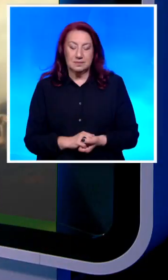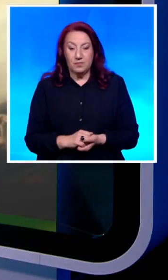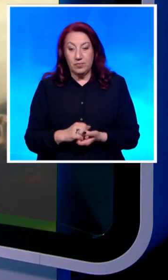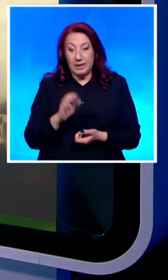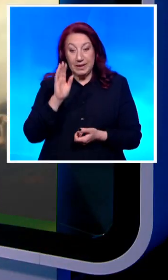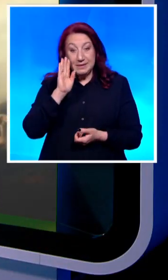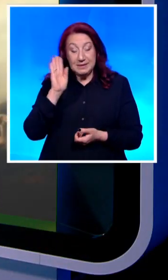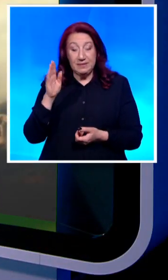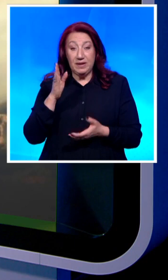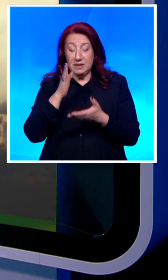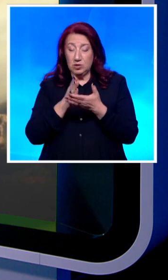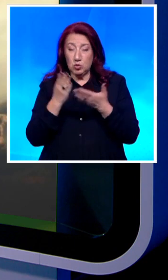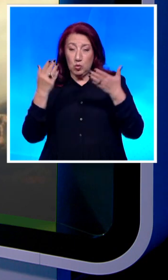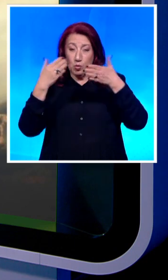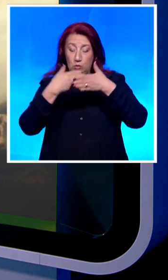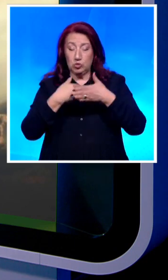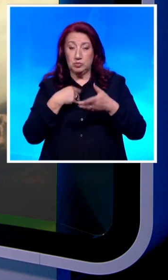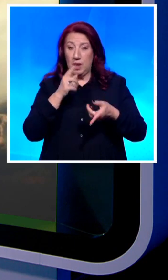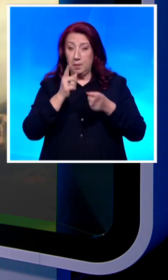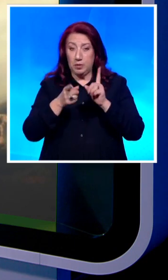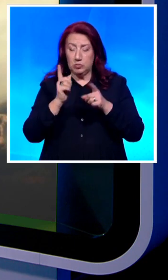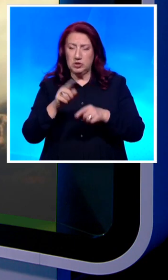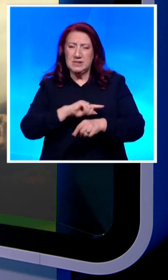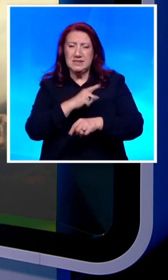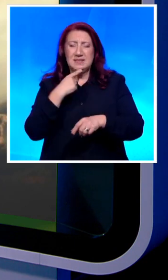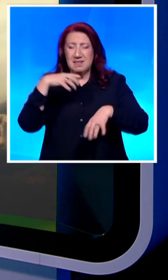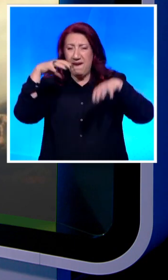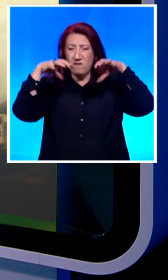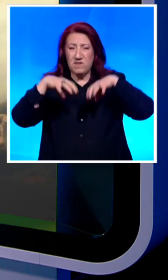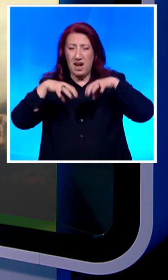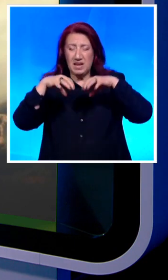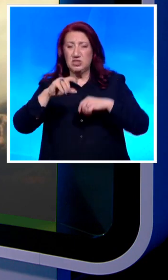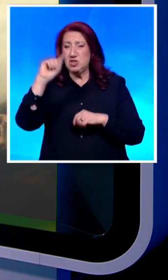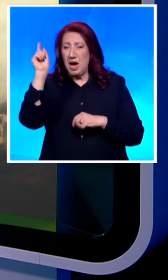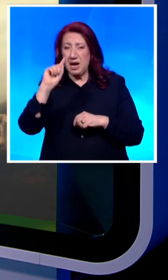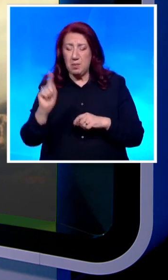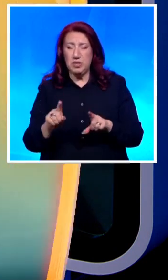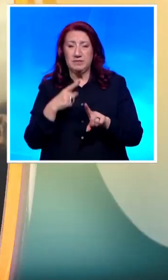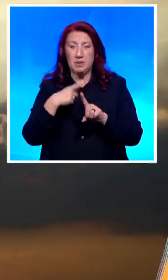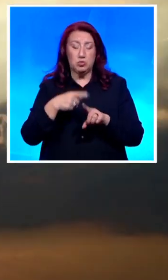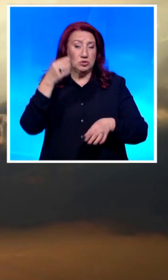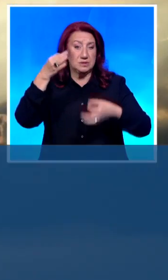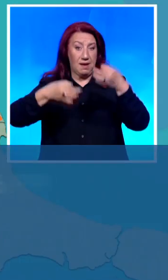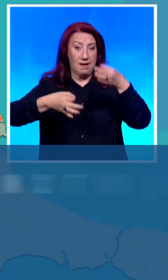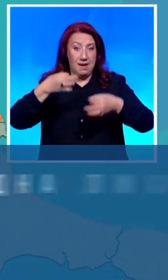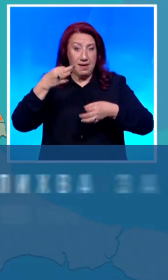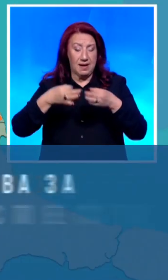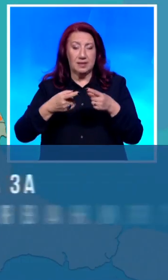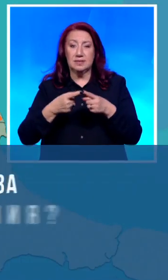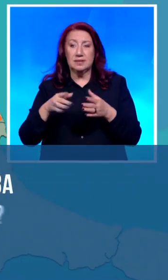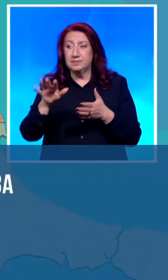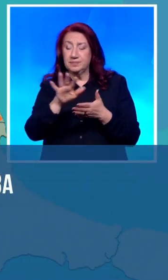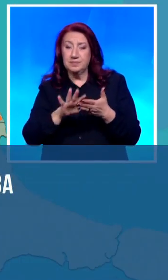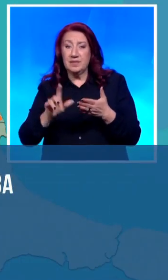Здравейте! До полунощ остава предупреждението за интензивни валежи, гръмотевични бури и градушки. Те ще са най-вече над част